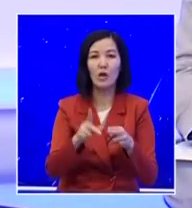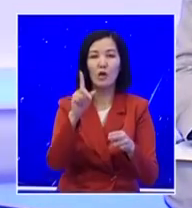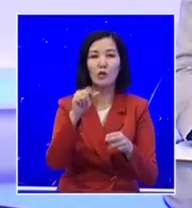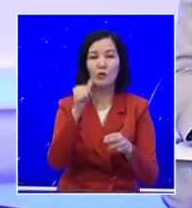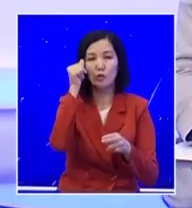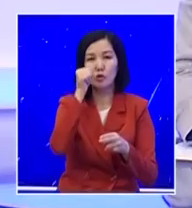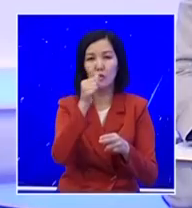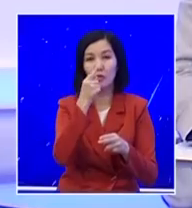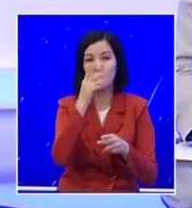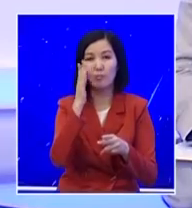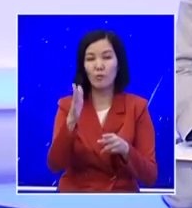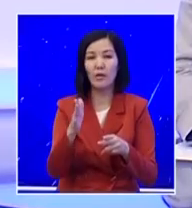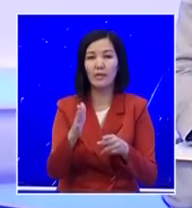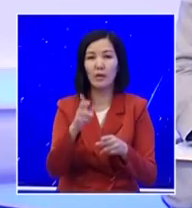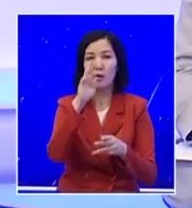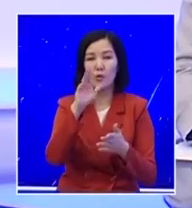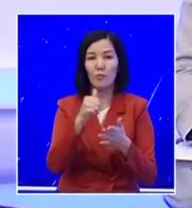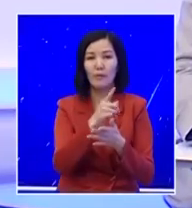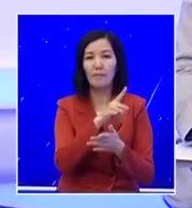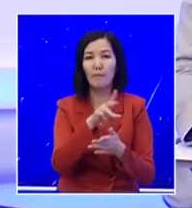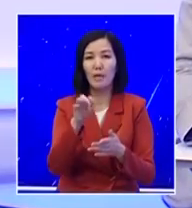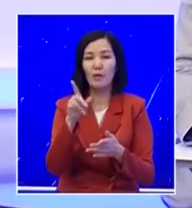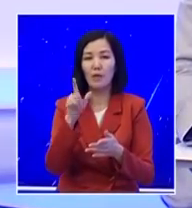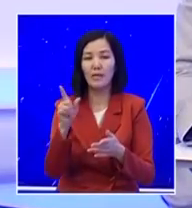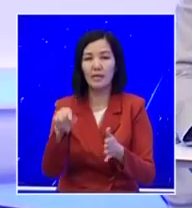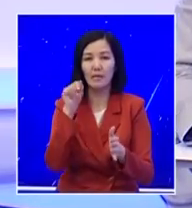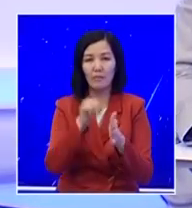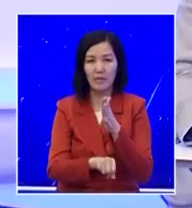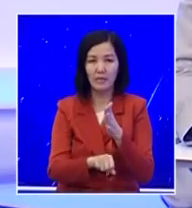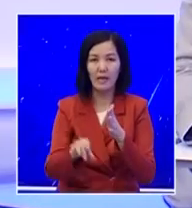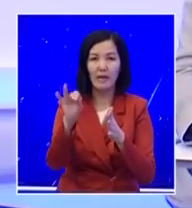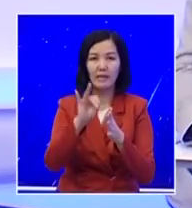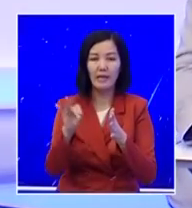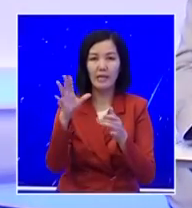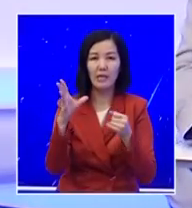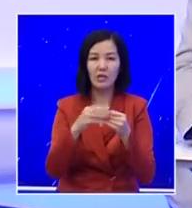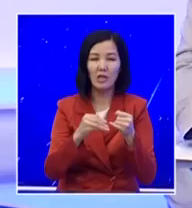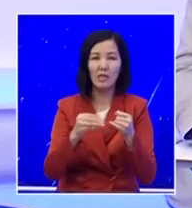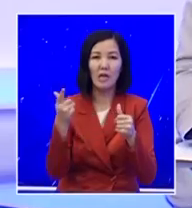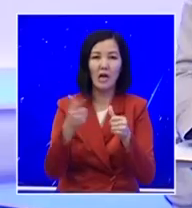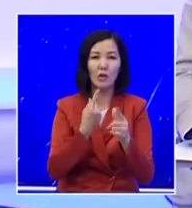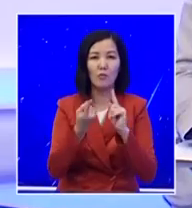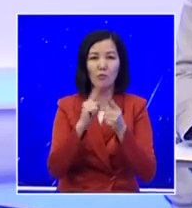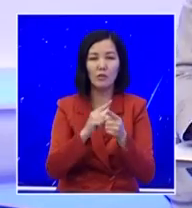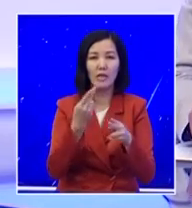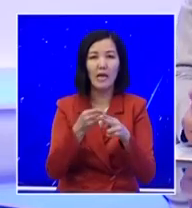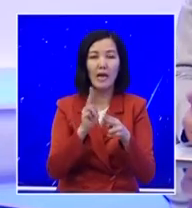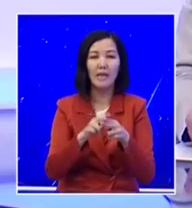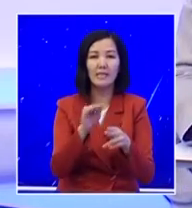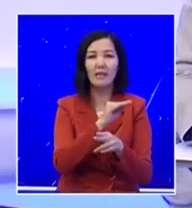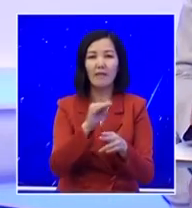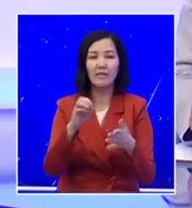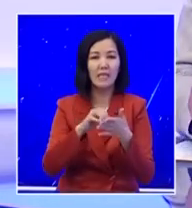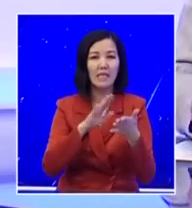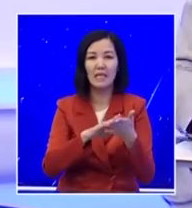үкіметі бірнеше миллион қазақ азаматын қырды. Тарихи елді мекендердің атауын өзгертті. Әйтсе де қазіргі таңда ресми түрде